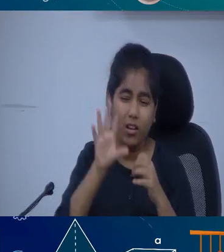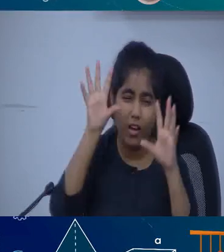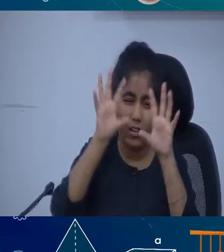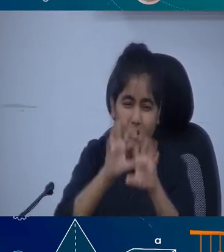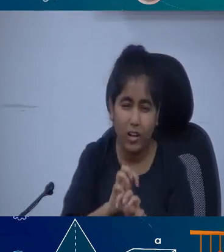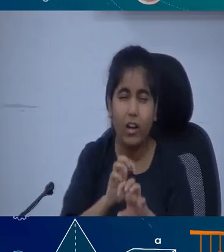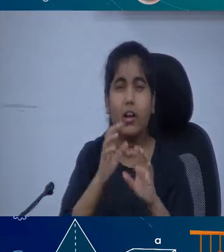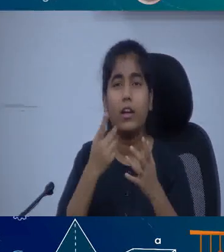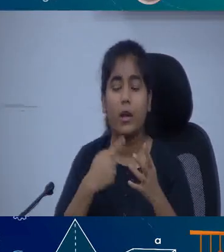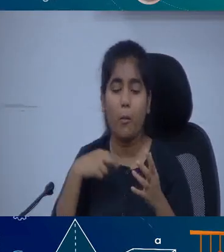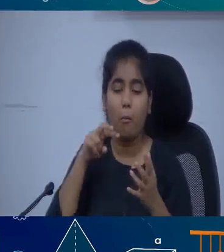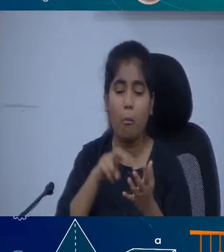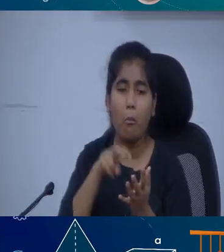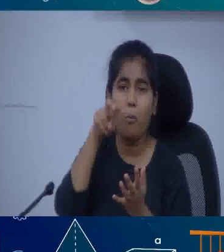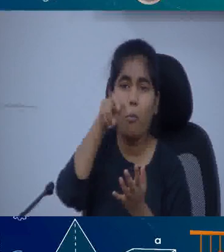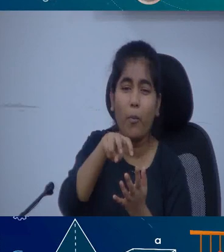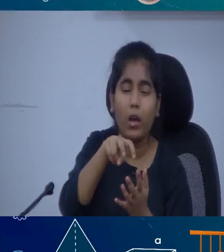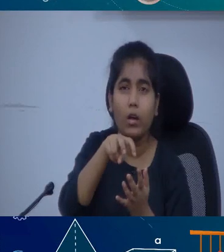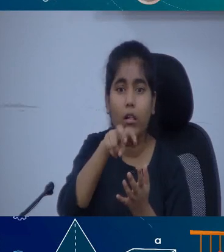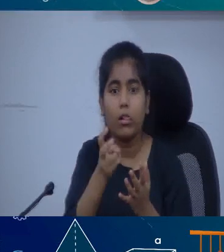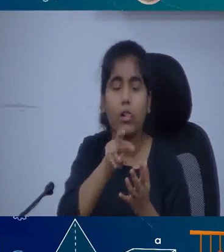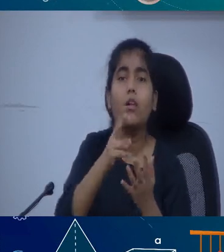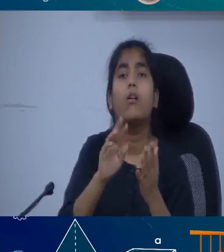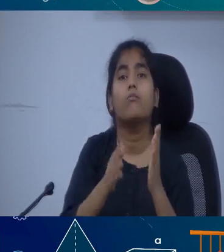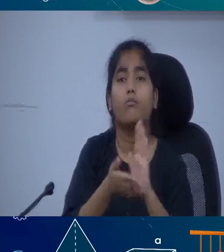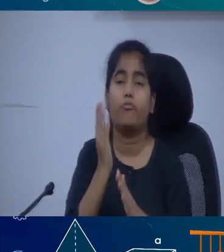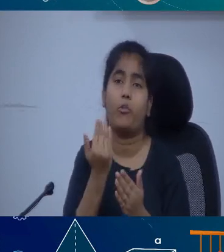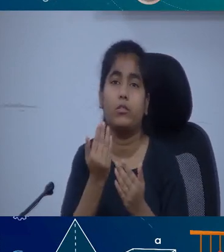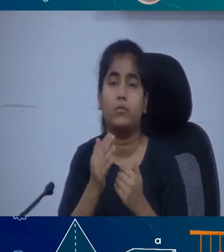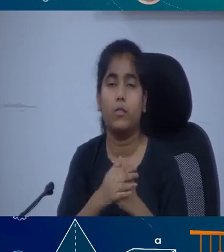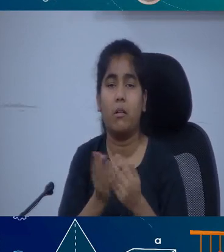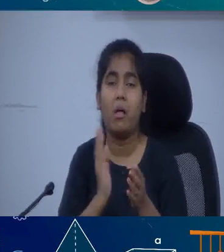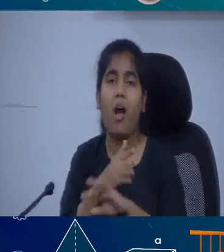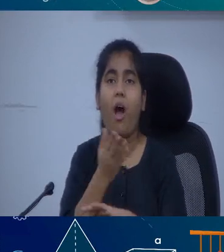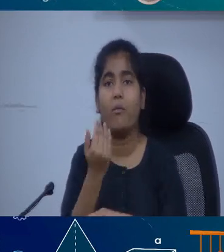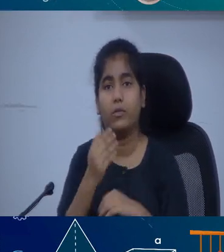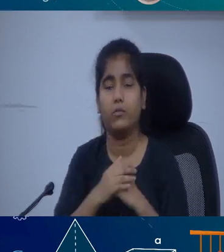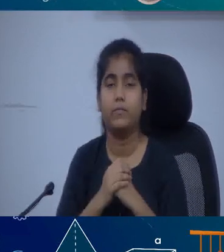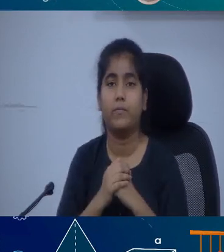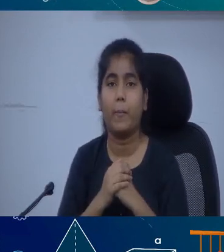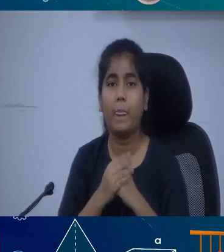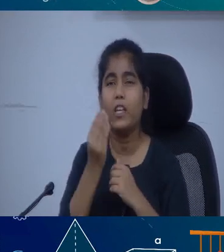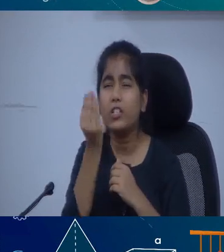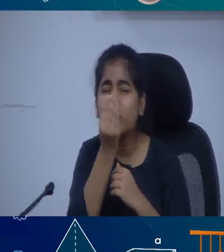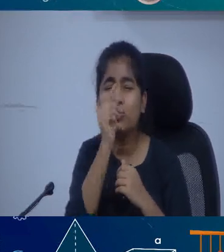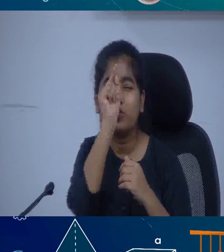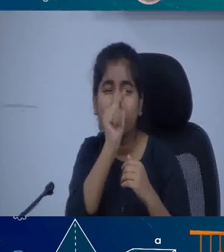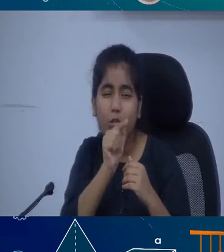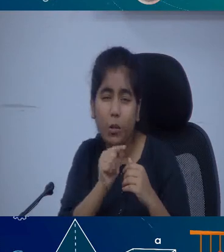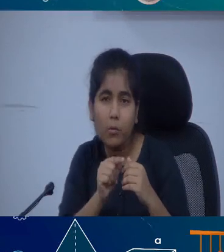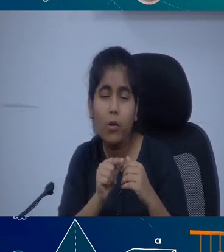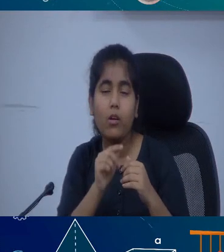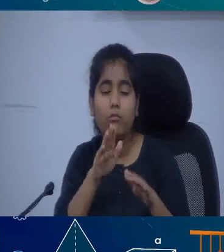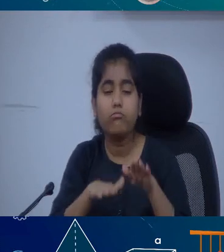हुए, अगर वो स्टेयरकेस में अगर लाइटिंग कम हो और वो ठीक से पैर उनका नहीं पड़े तो उससे एक चोट भी लग सकती